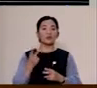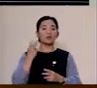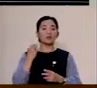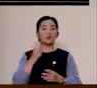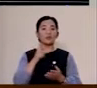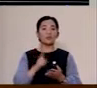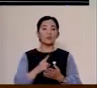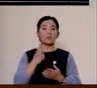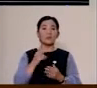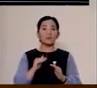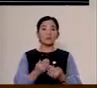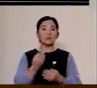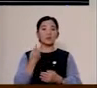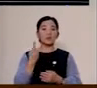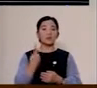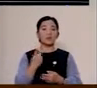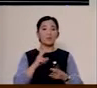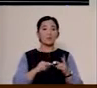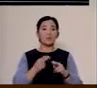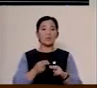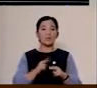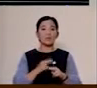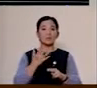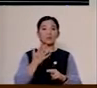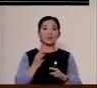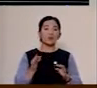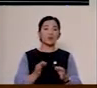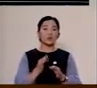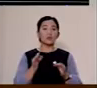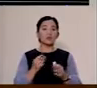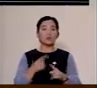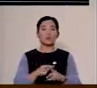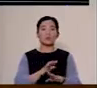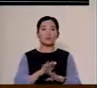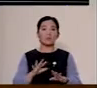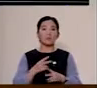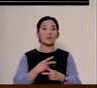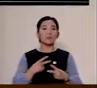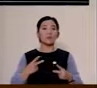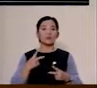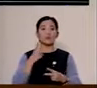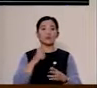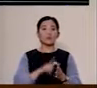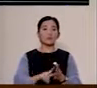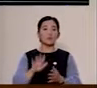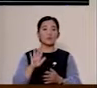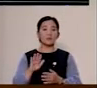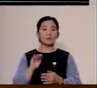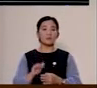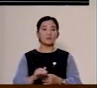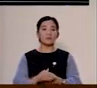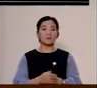меньше единицы. Поэтому мы к пятерке ничего не прибавляем. Получается